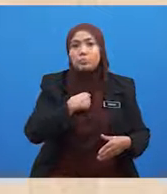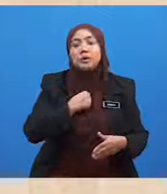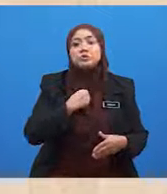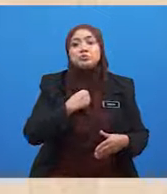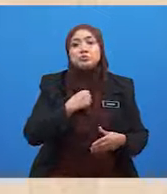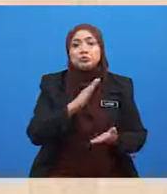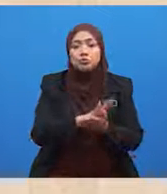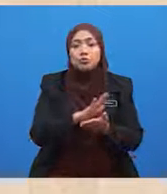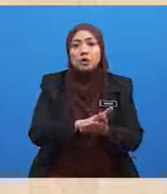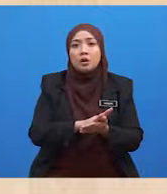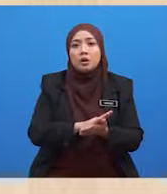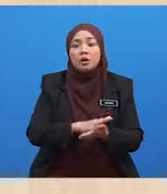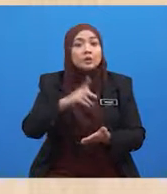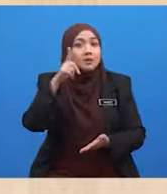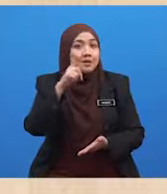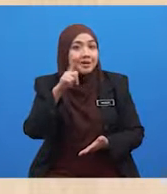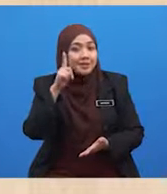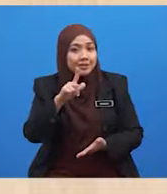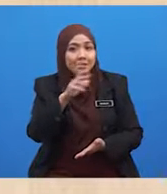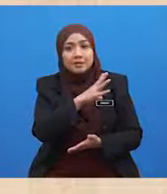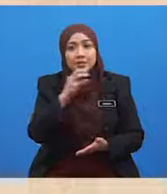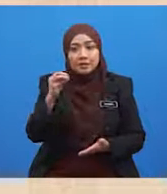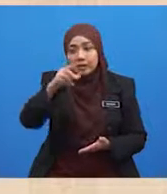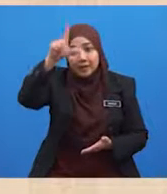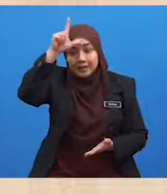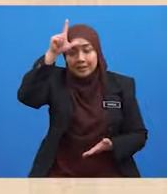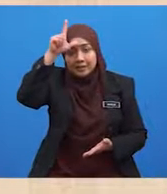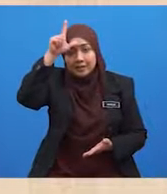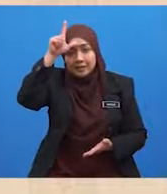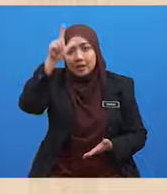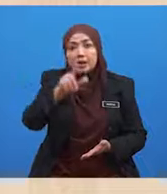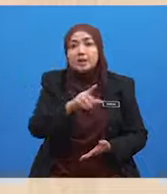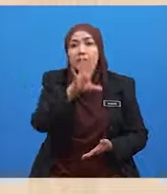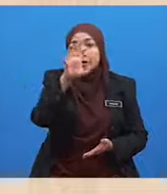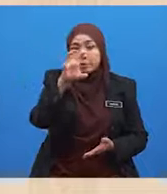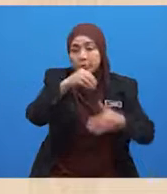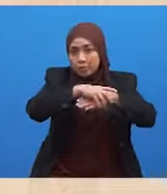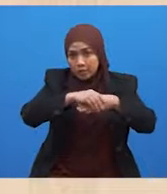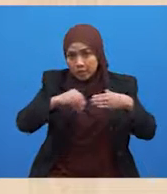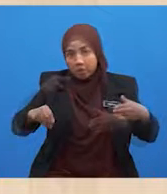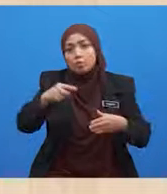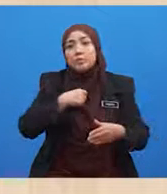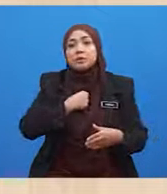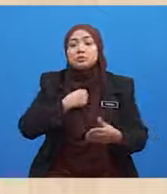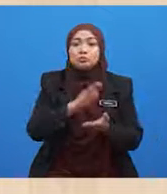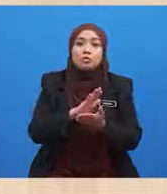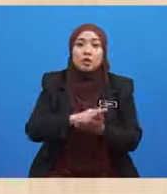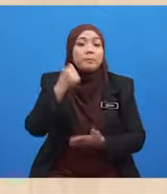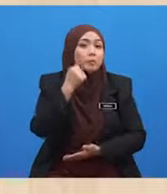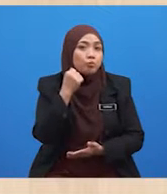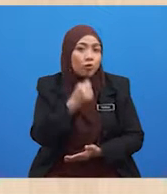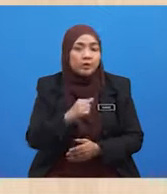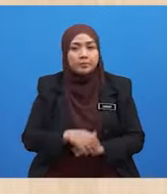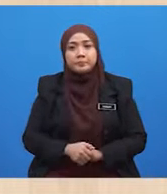untuk murid lelaki dan rm55 di sepasang pakaian seragam murid perempuan